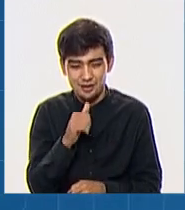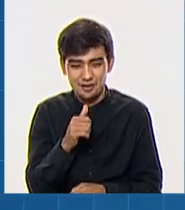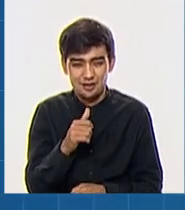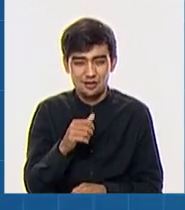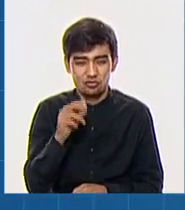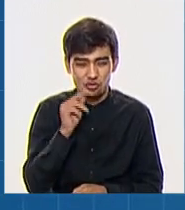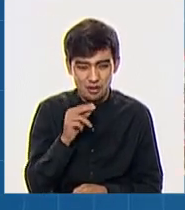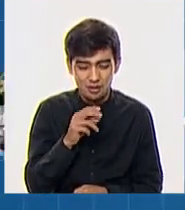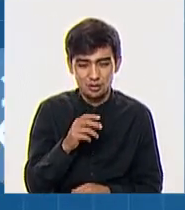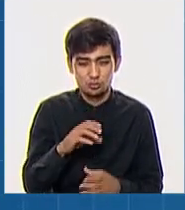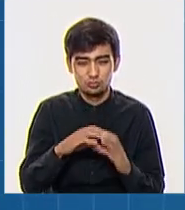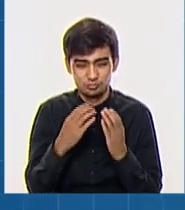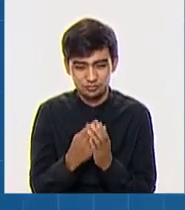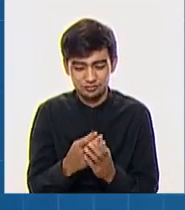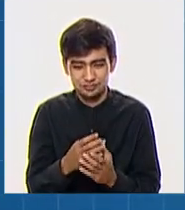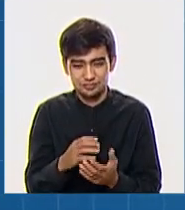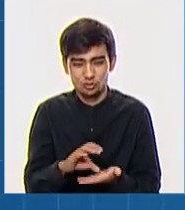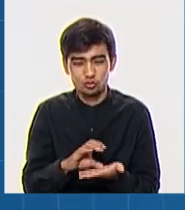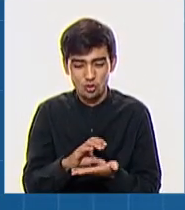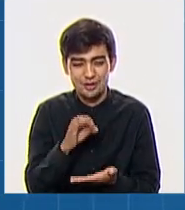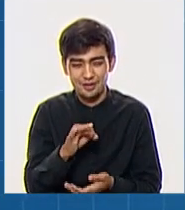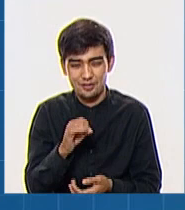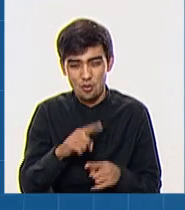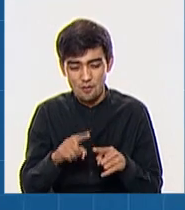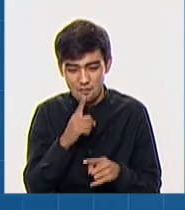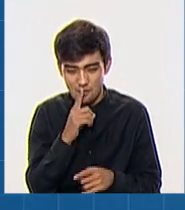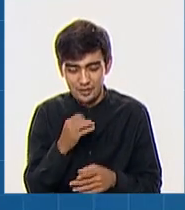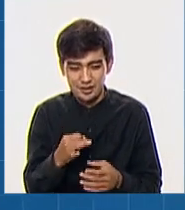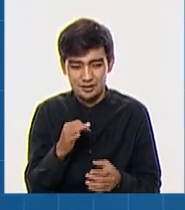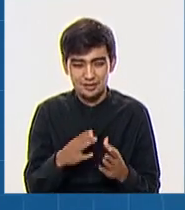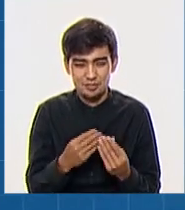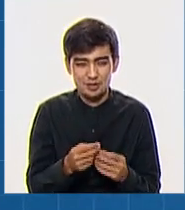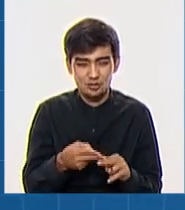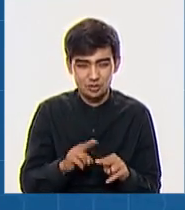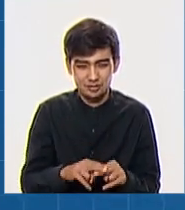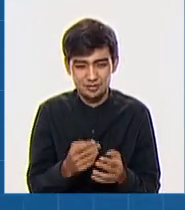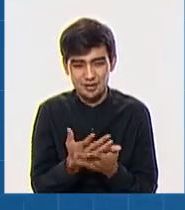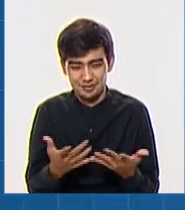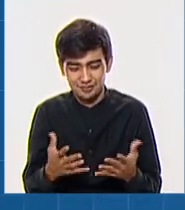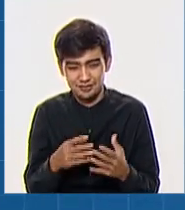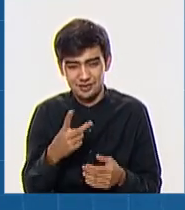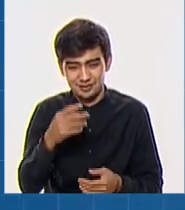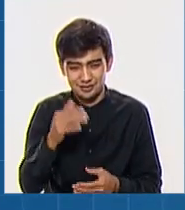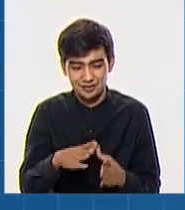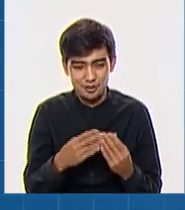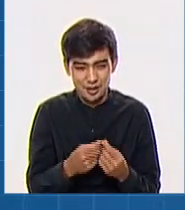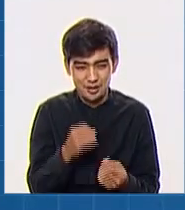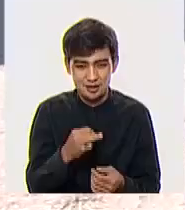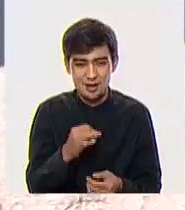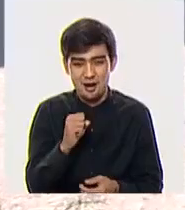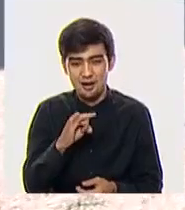конфеты. Такую помощь получат 20 тысяч многодетных семей, где воспитывают детей с особыми потребностями, и получатели